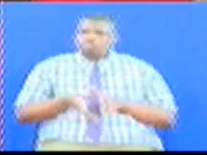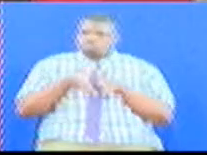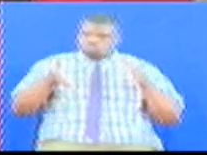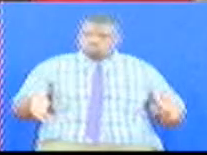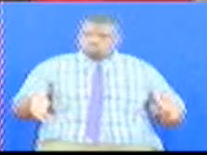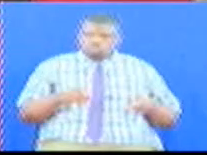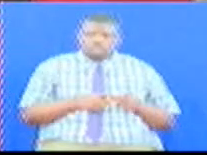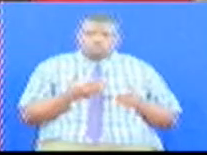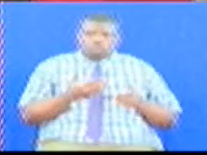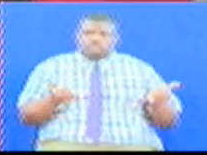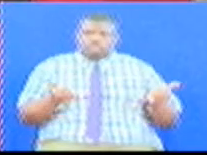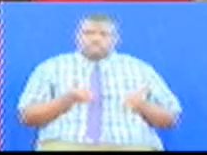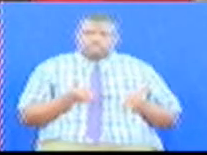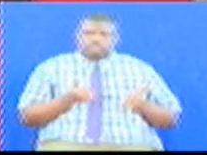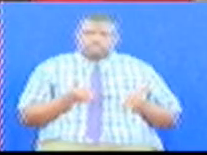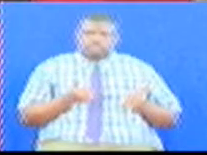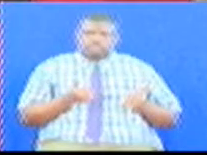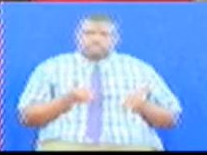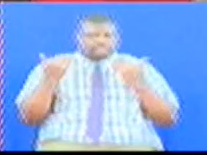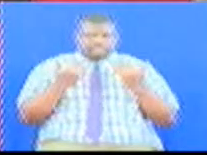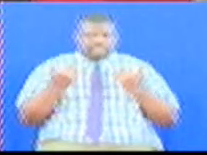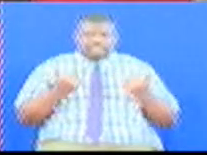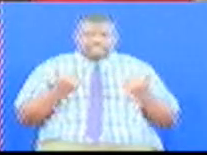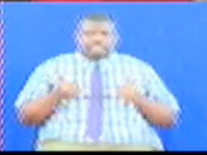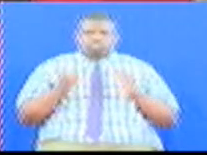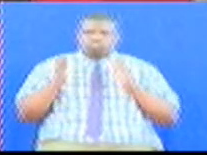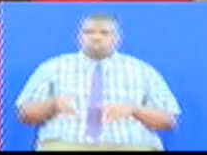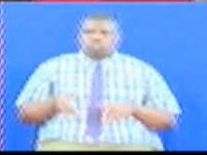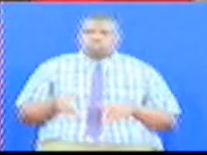Chief Justice anapewa nafasi hii